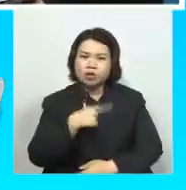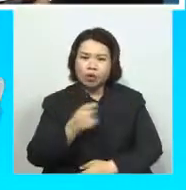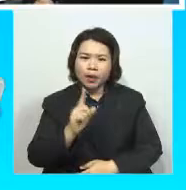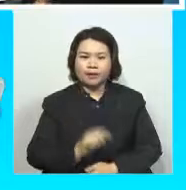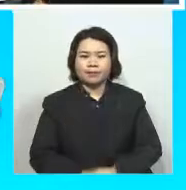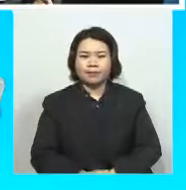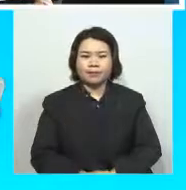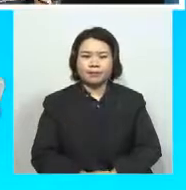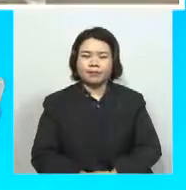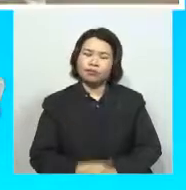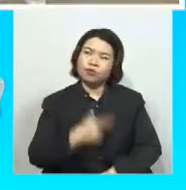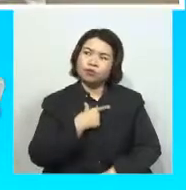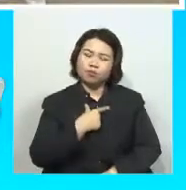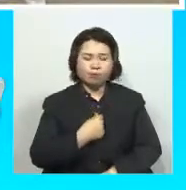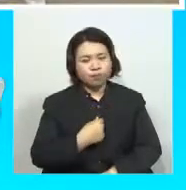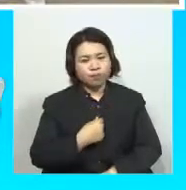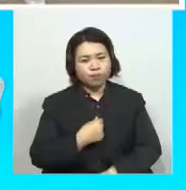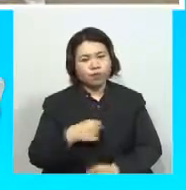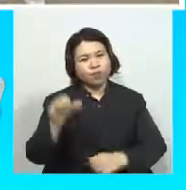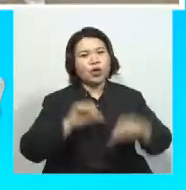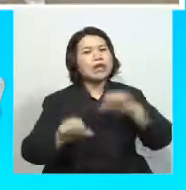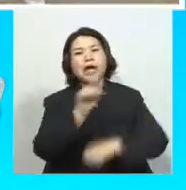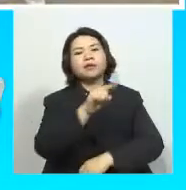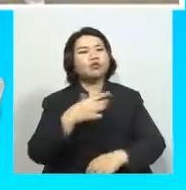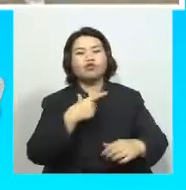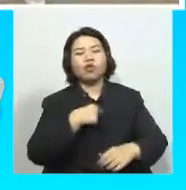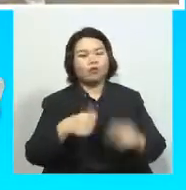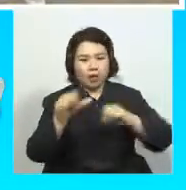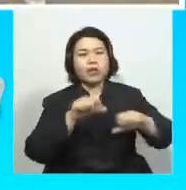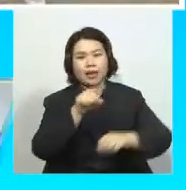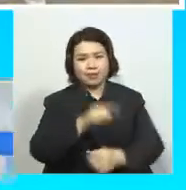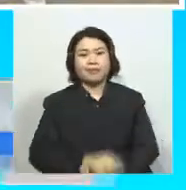บเล่นพวกวิทยาศาสตร